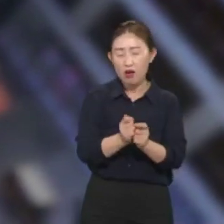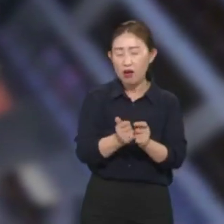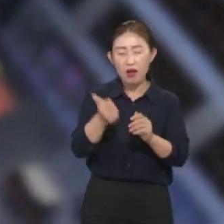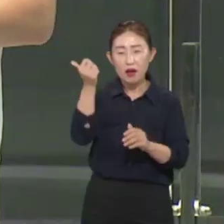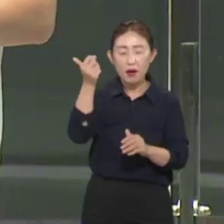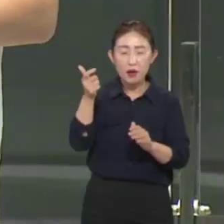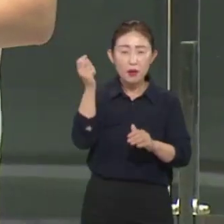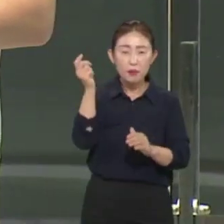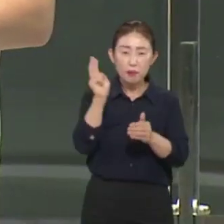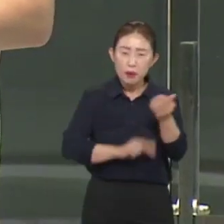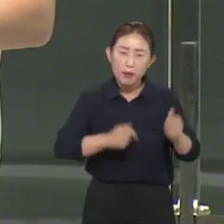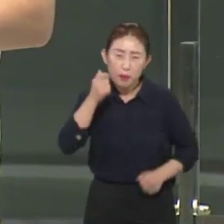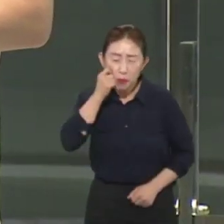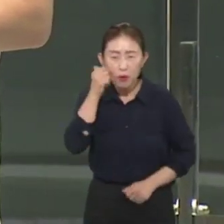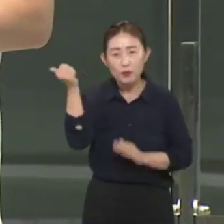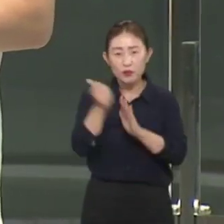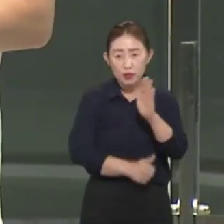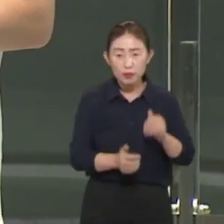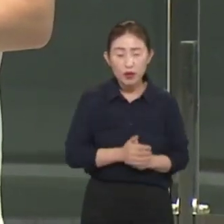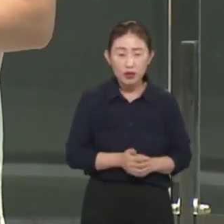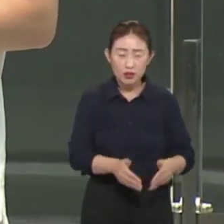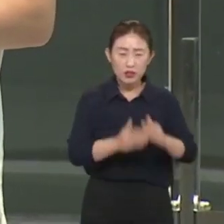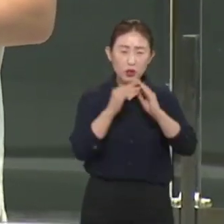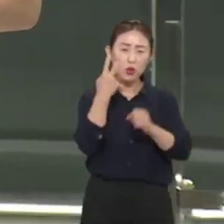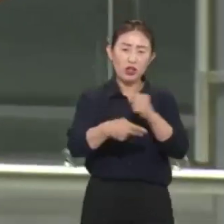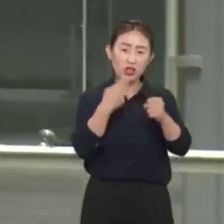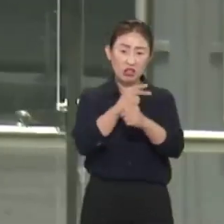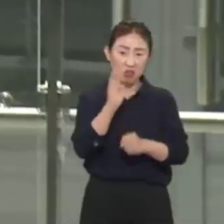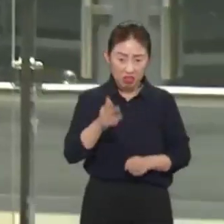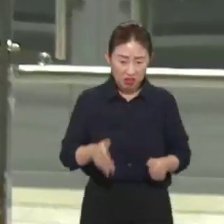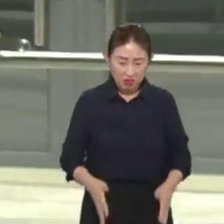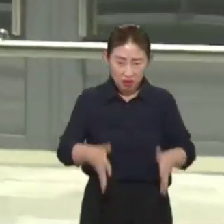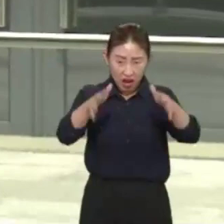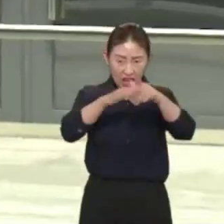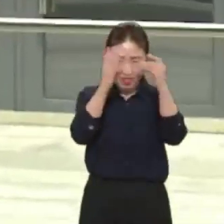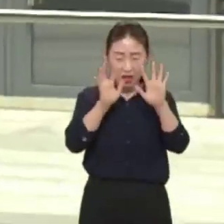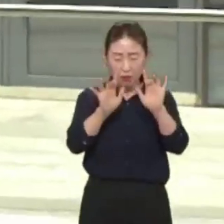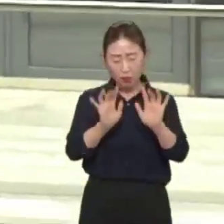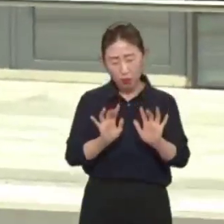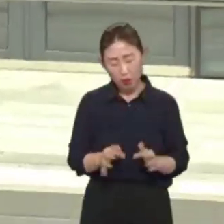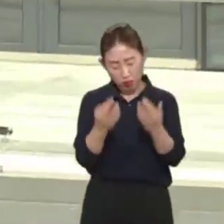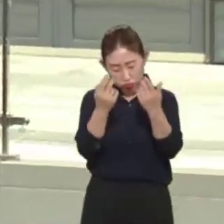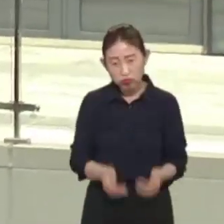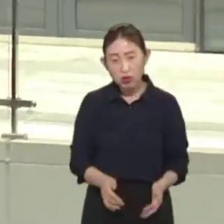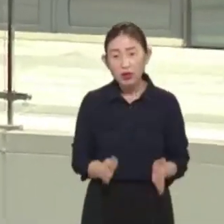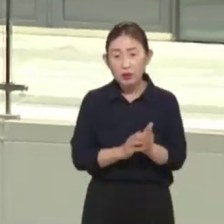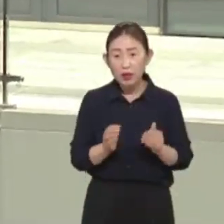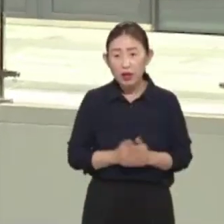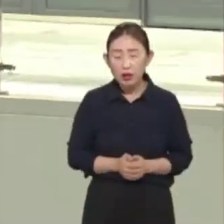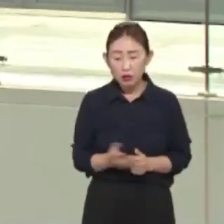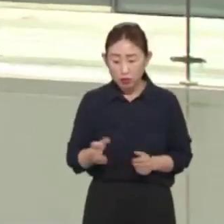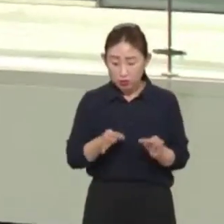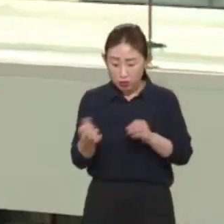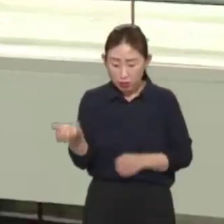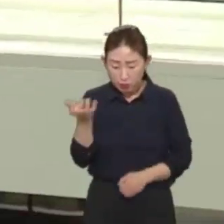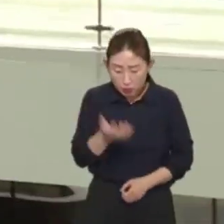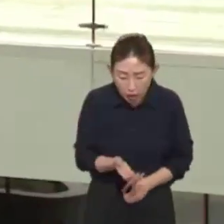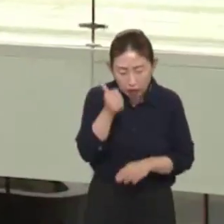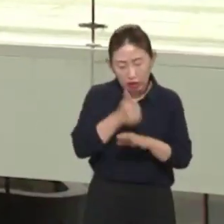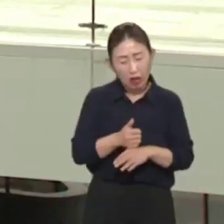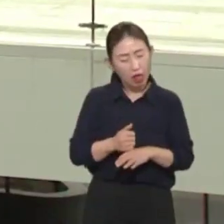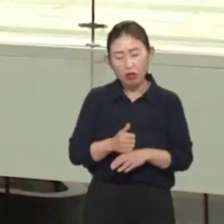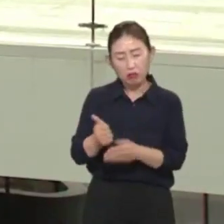실패했습니다. 준공한 지 2년이 지났지만 이렇게 보시는 것처럼 상가 전체가 텅텅 비어 있습니다. 그나마 입점했던 업체마저도